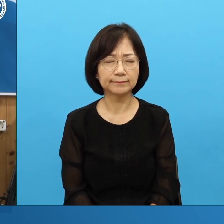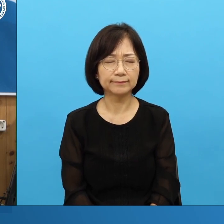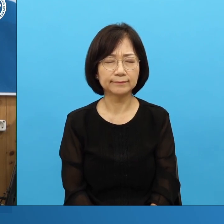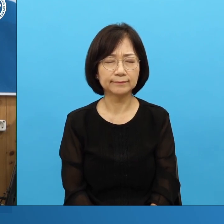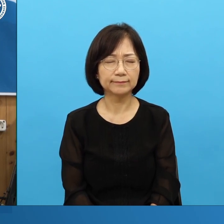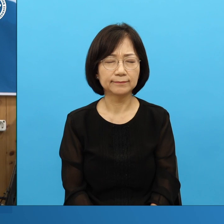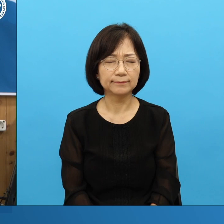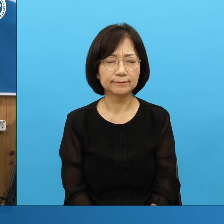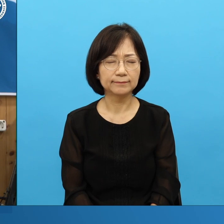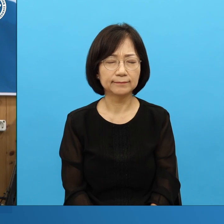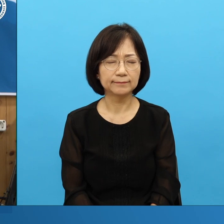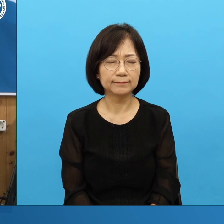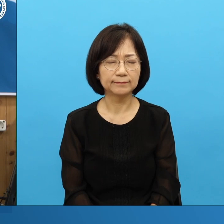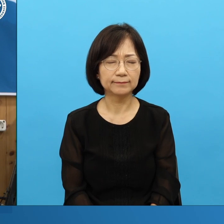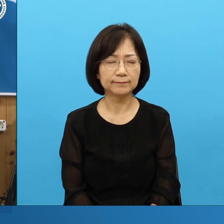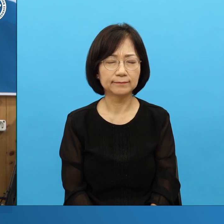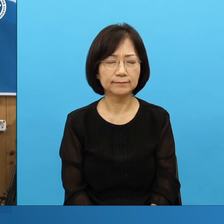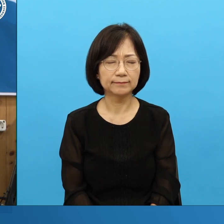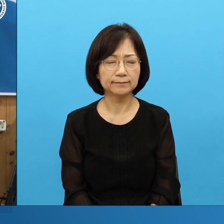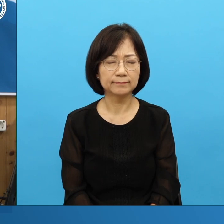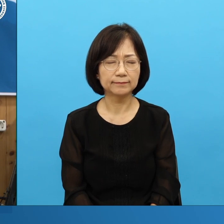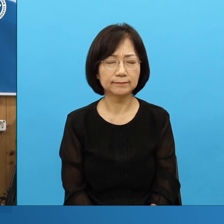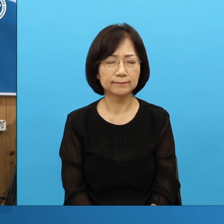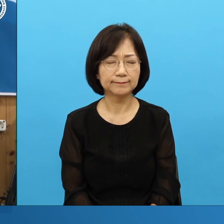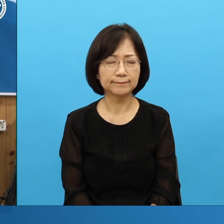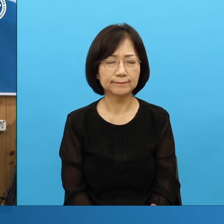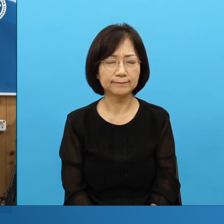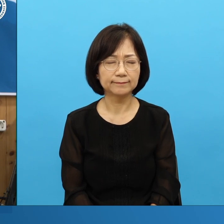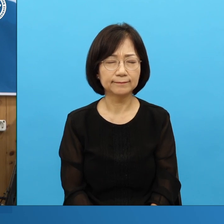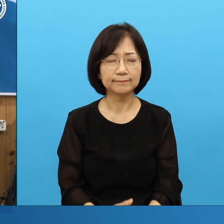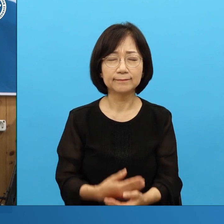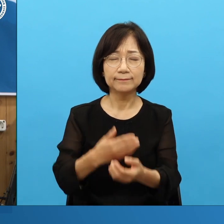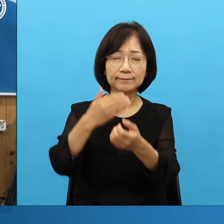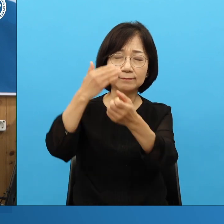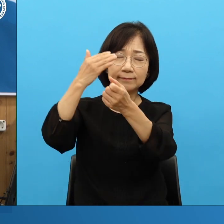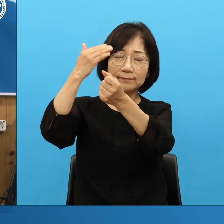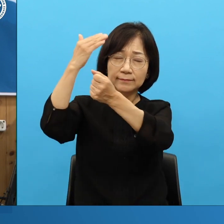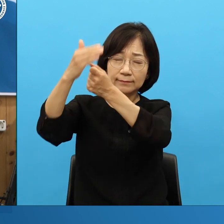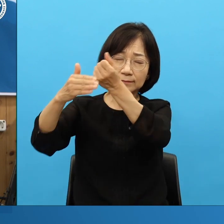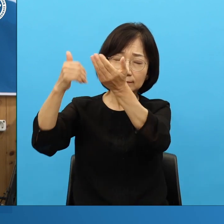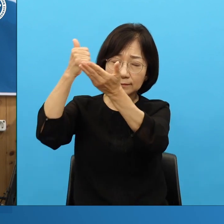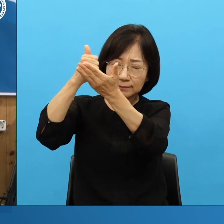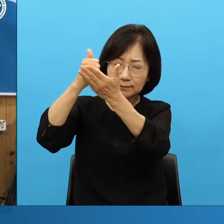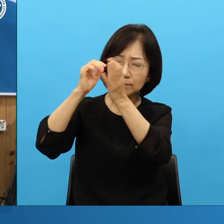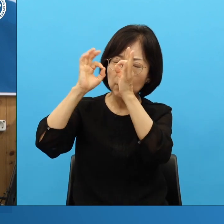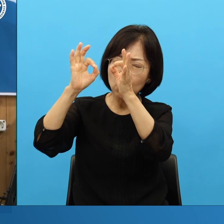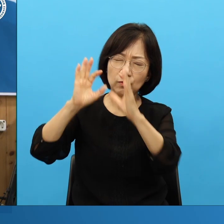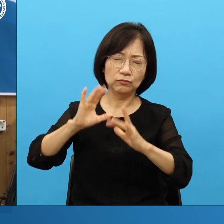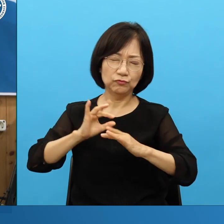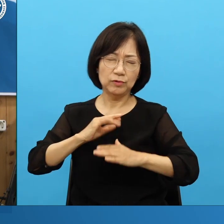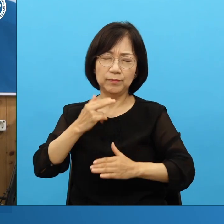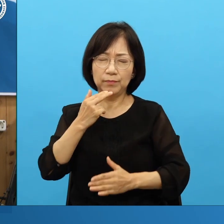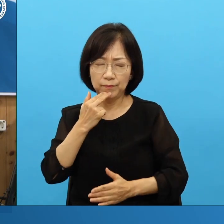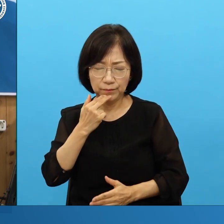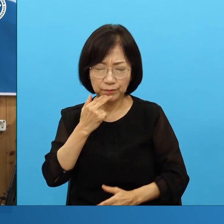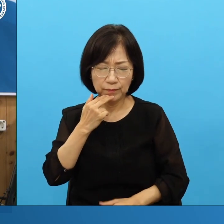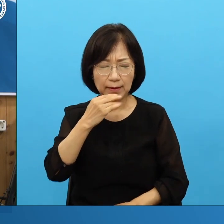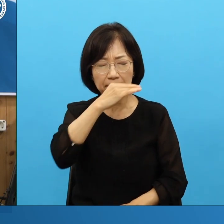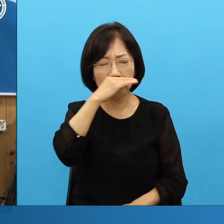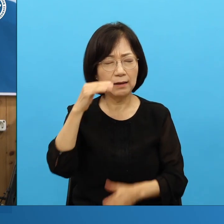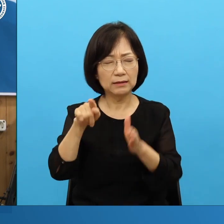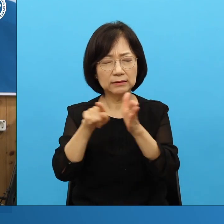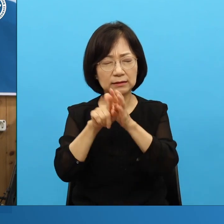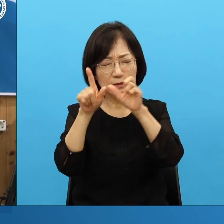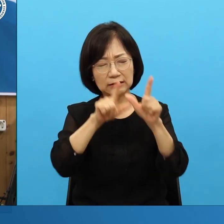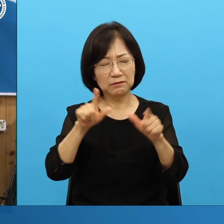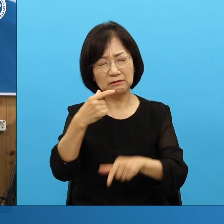path of unbelief that distance ourselves from God. 하나님 앞에서 하나님을 두려워하지 않고 올바른 신앙생활보단